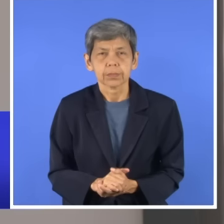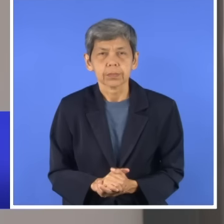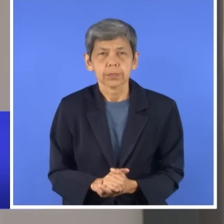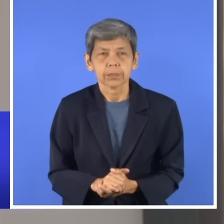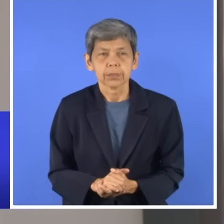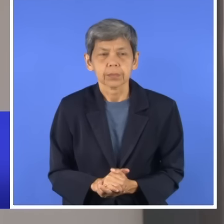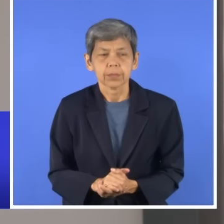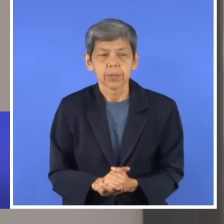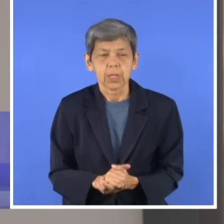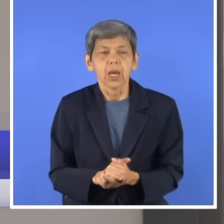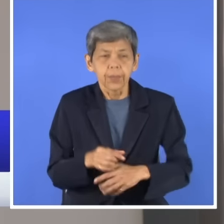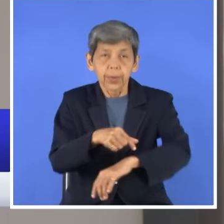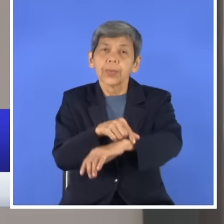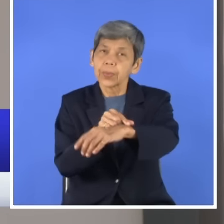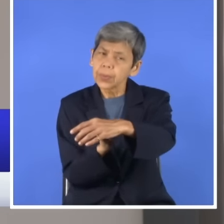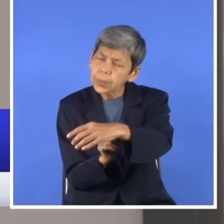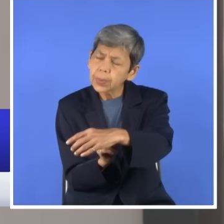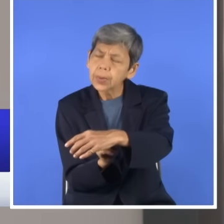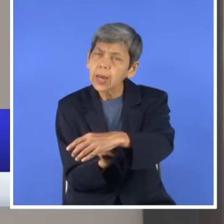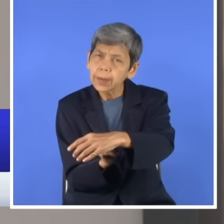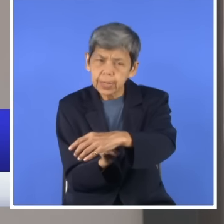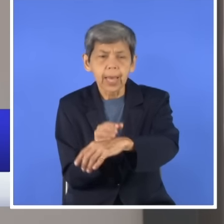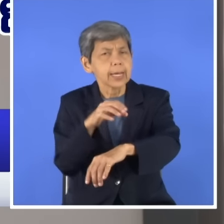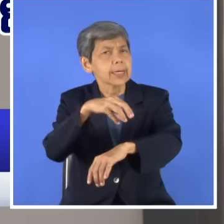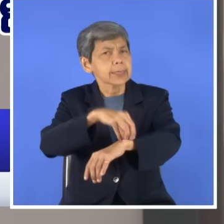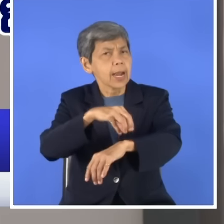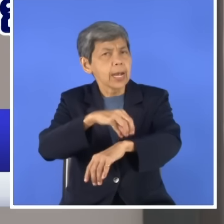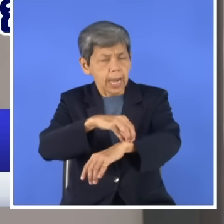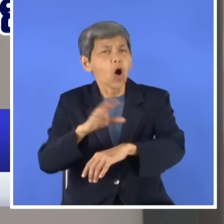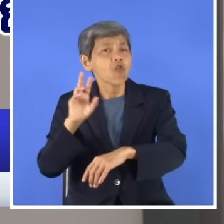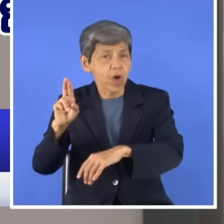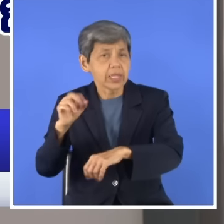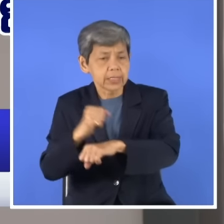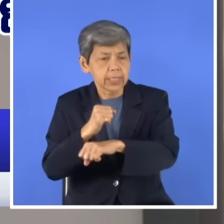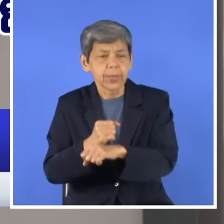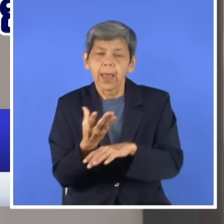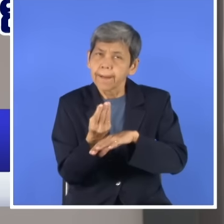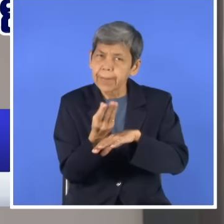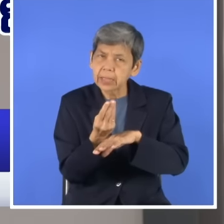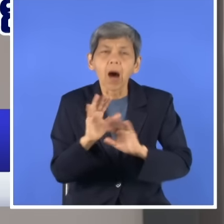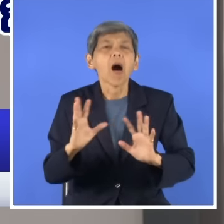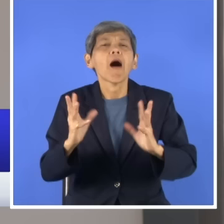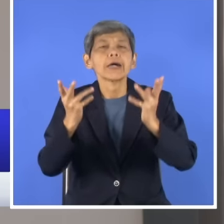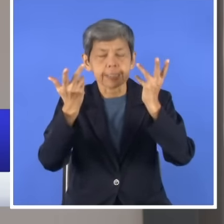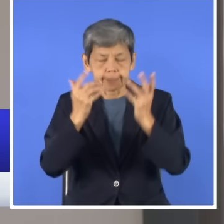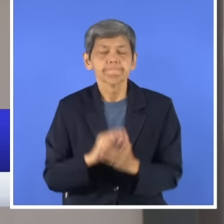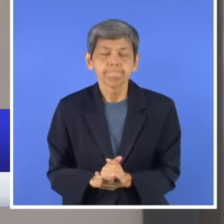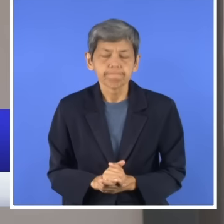เป็นกำไรข้อมือแล้วก็นาฬิกาของแฟนแล้วก็พวกแหวนเพชรกับหายมาด้วยจ้ะ